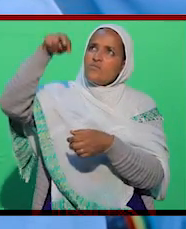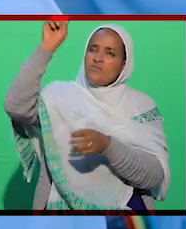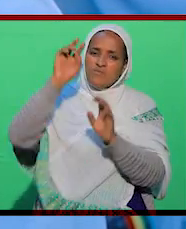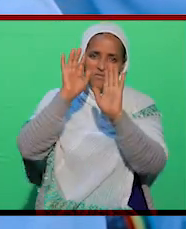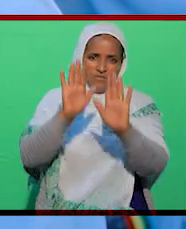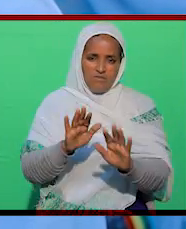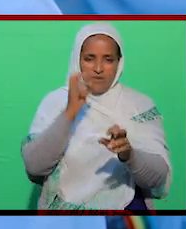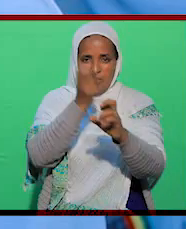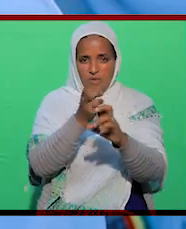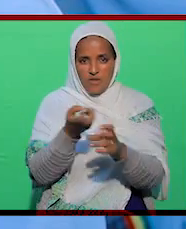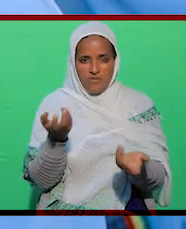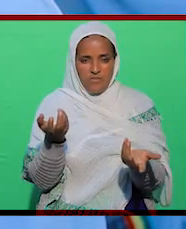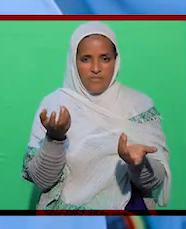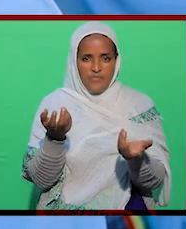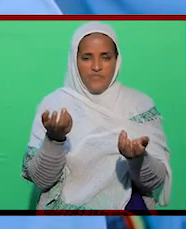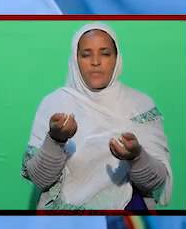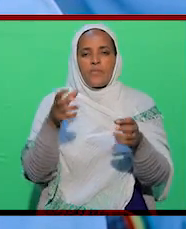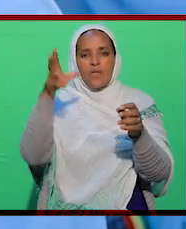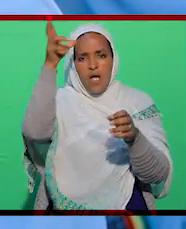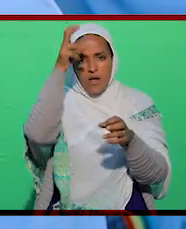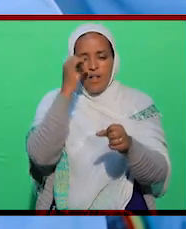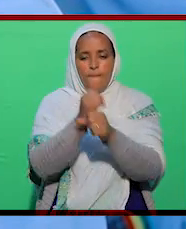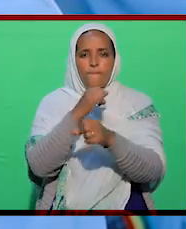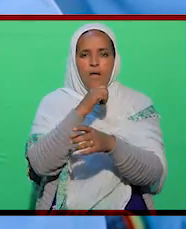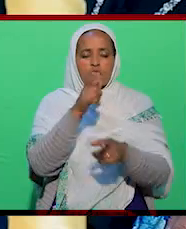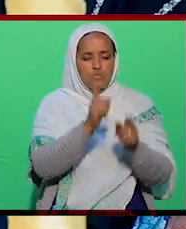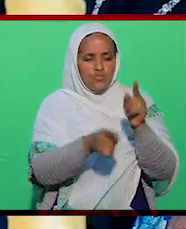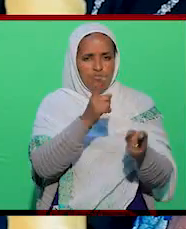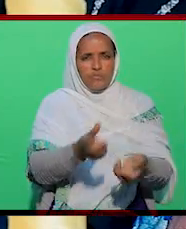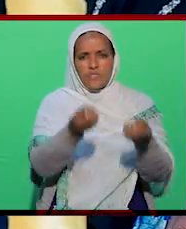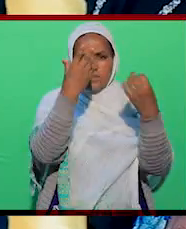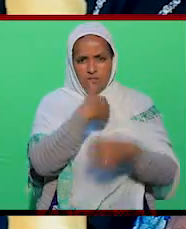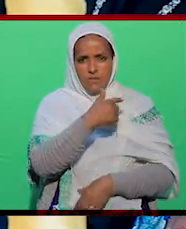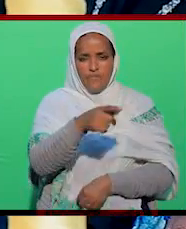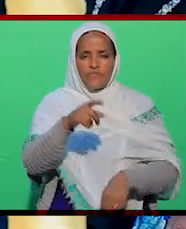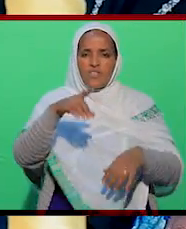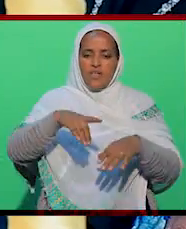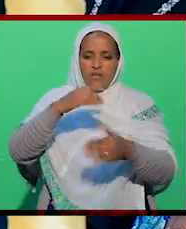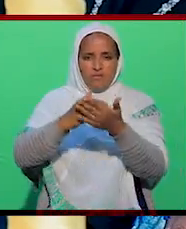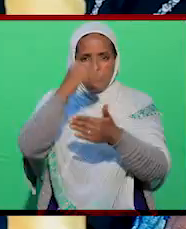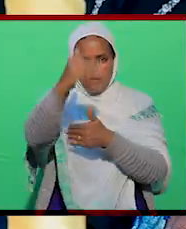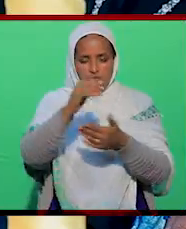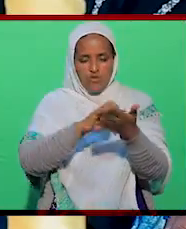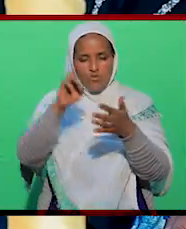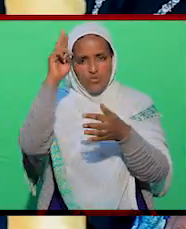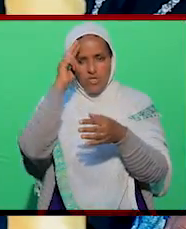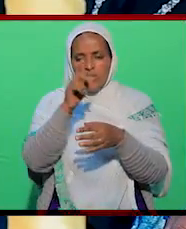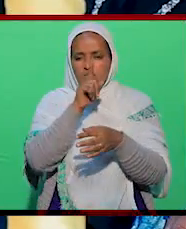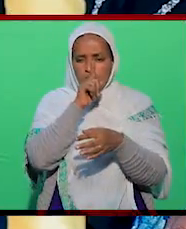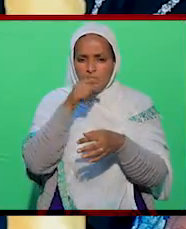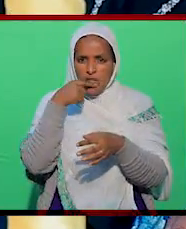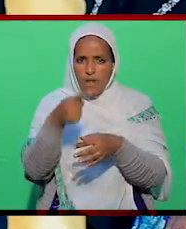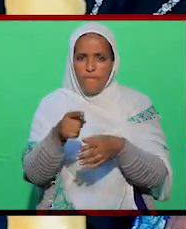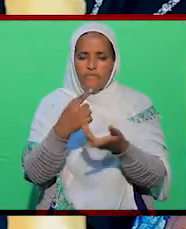ይወጣል ሰው? ግራቪቲ እንዴት ያሸንፋል? አጋንንት የማይሰሩት ምታት የለም። ከፍ ሲል ቅዱስ ዮሐንስ ጴጥሮስን እንዴት